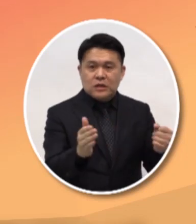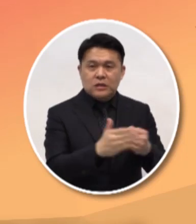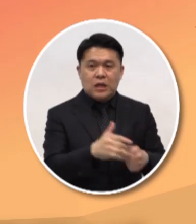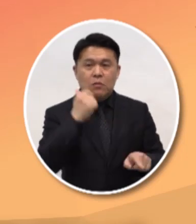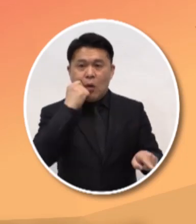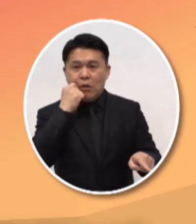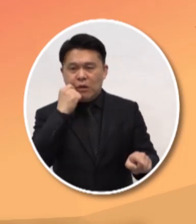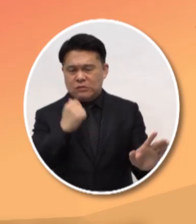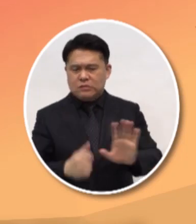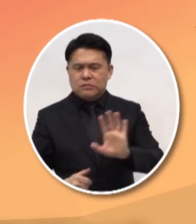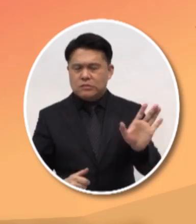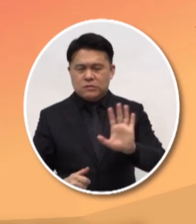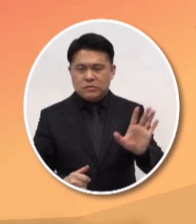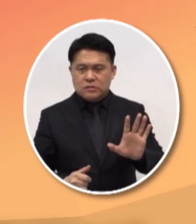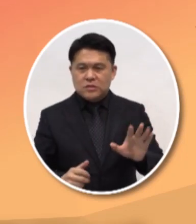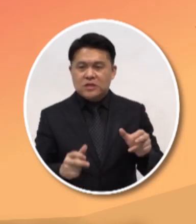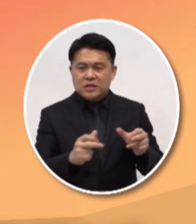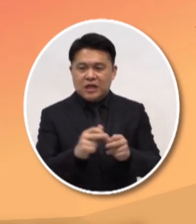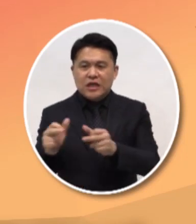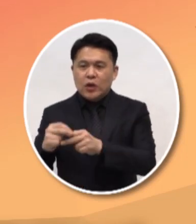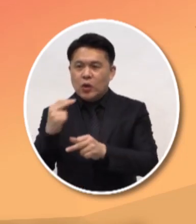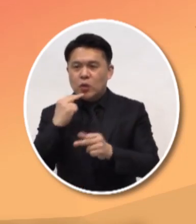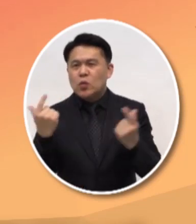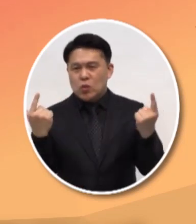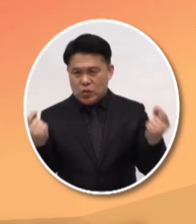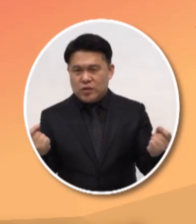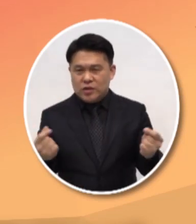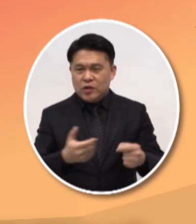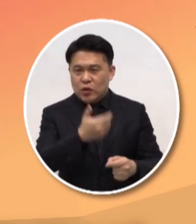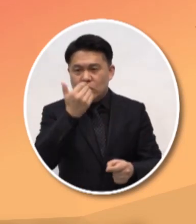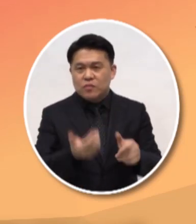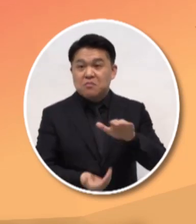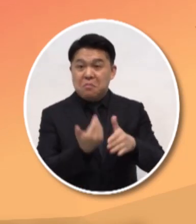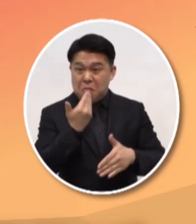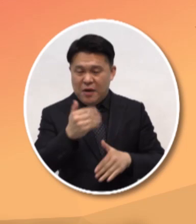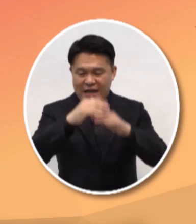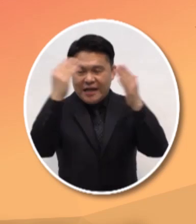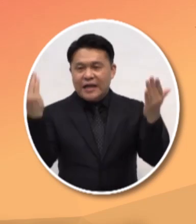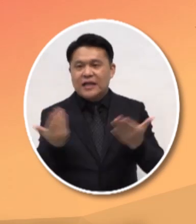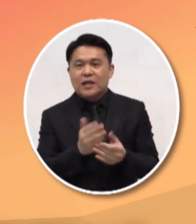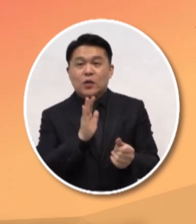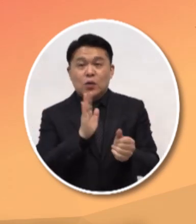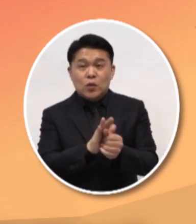해서 못하는 꿈은 아니라는 생각이 들었어요. 그 꿈을 이룰 수 있게끔